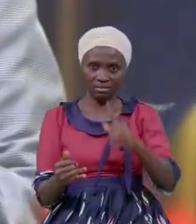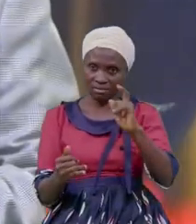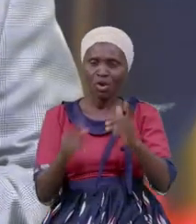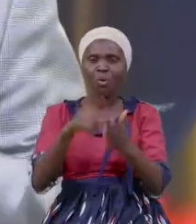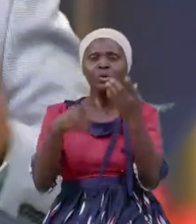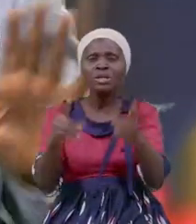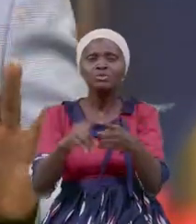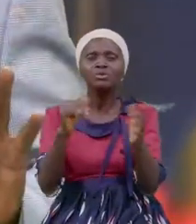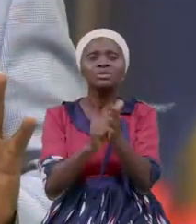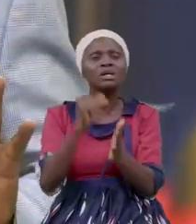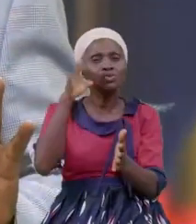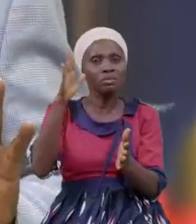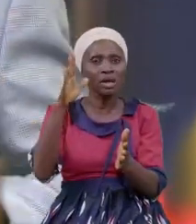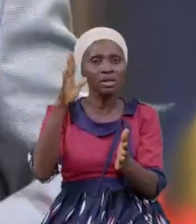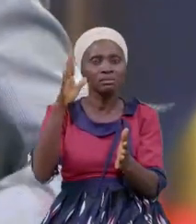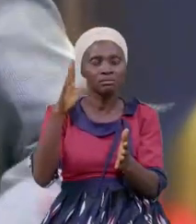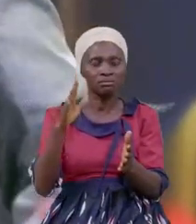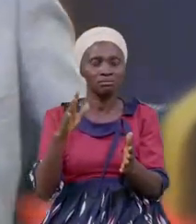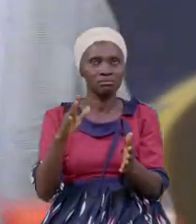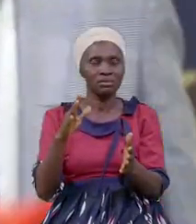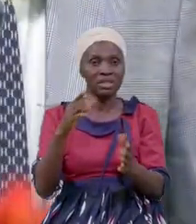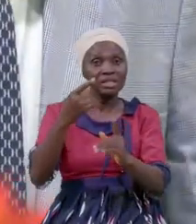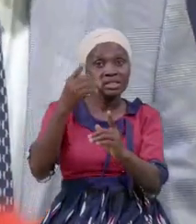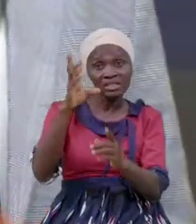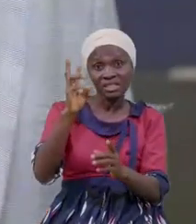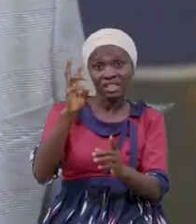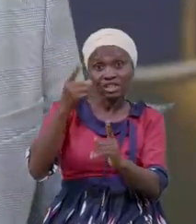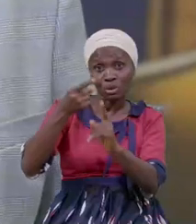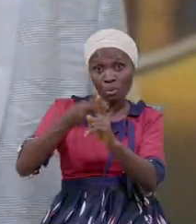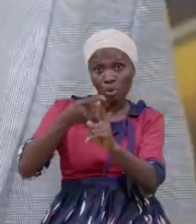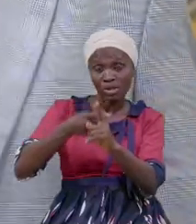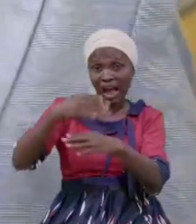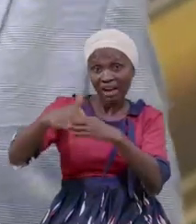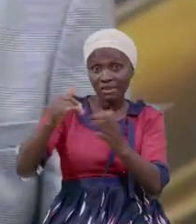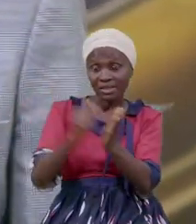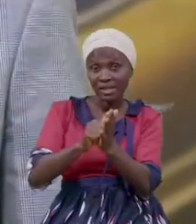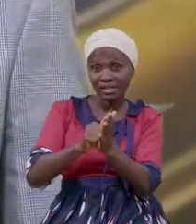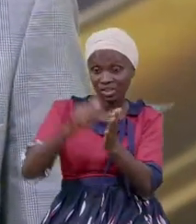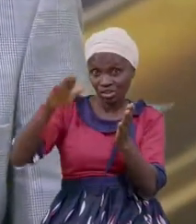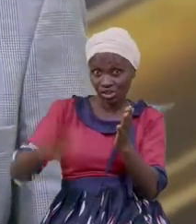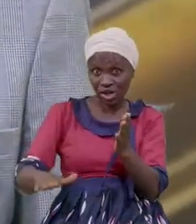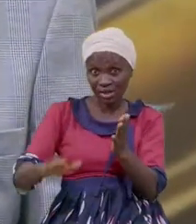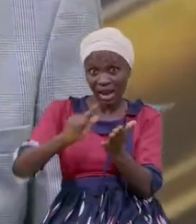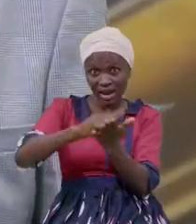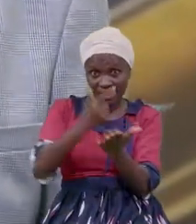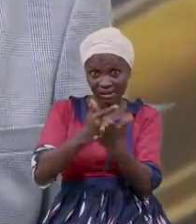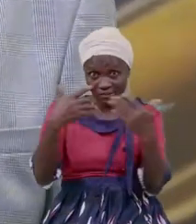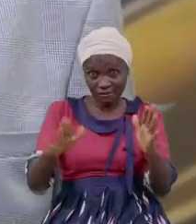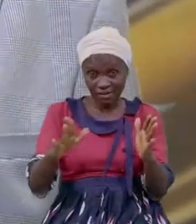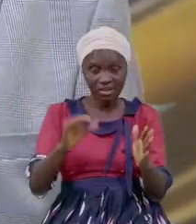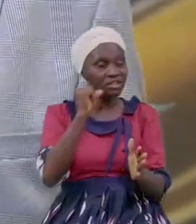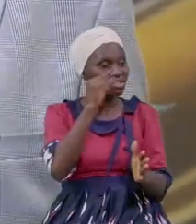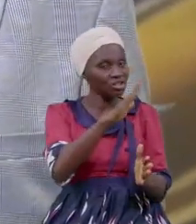cela elle est morte parce qu'elle avait dit